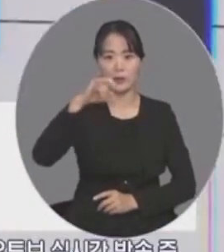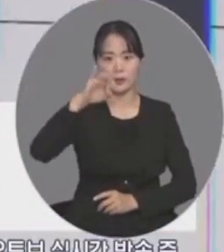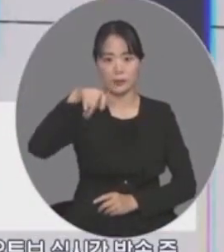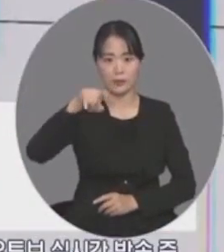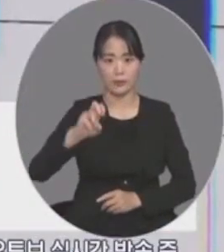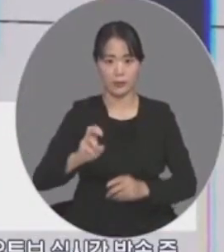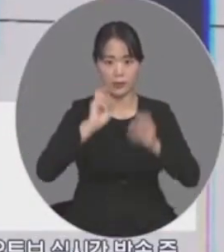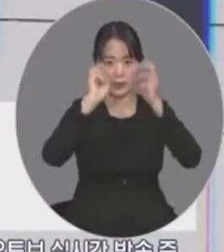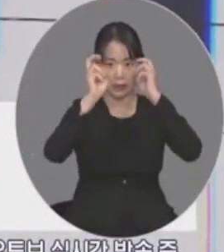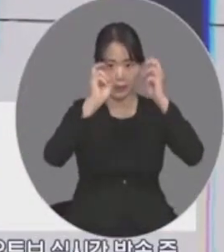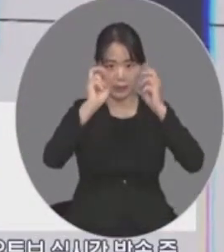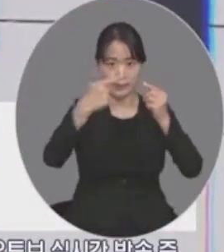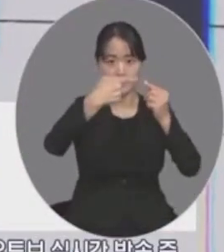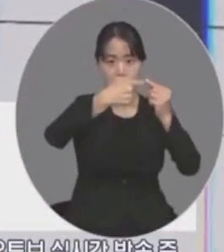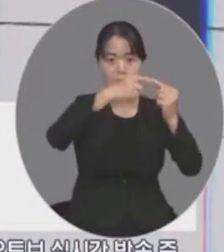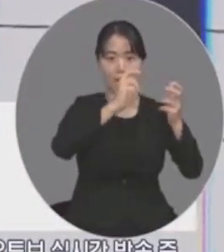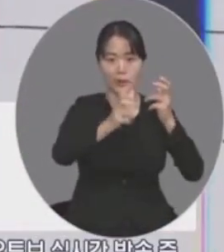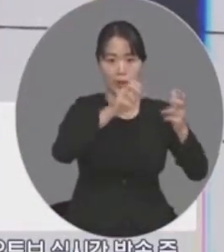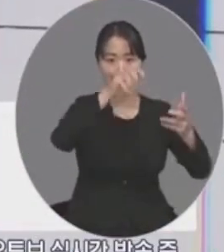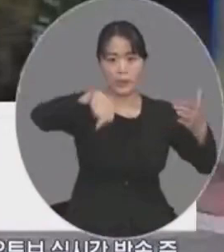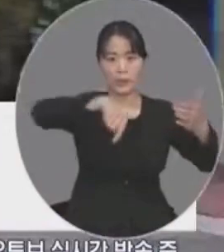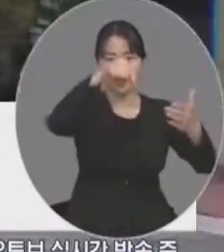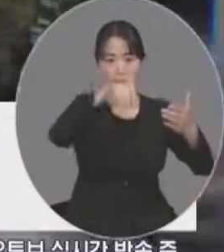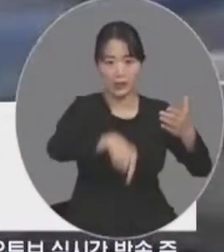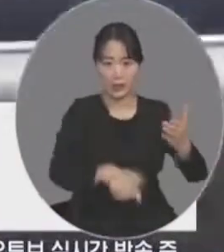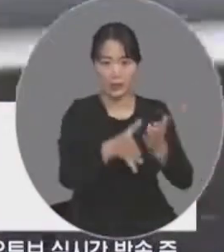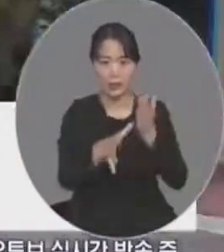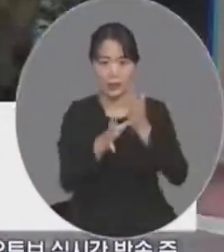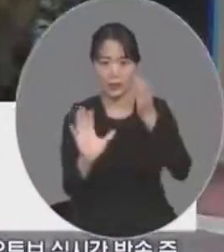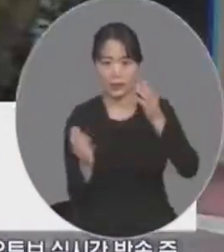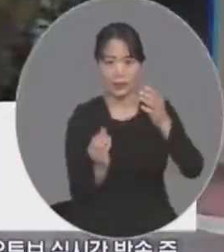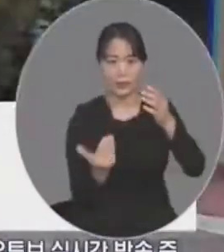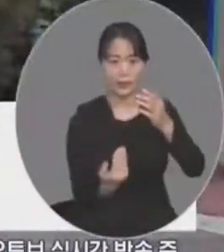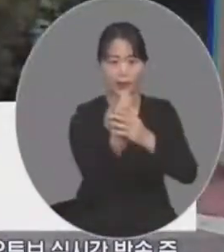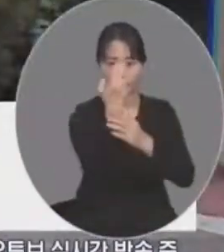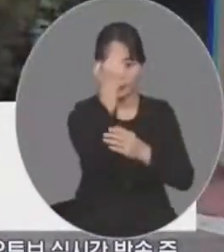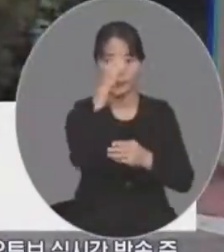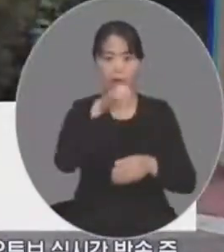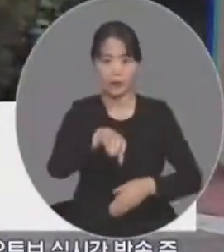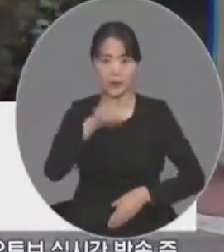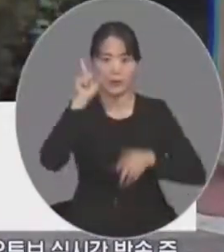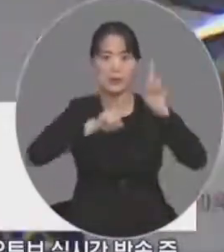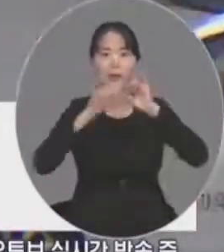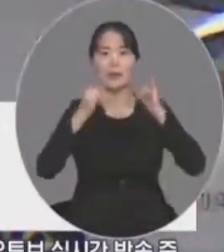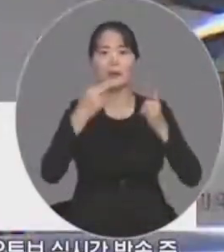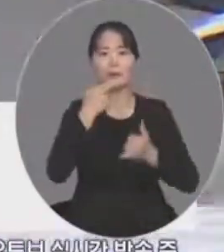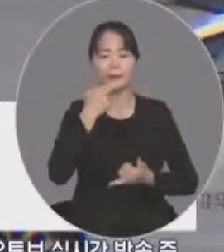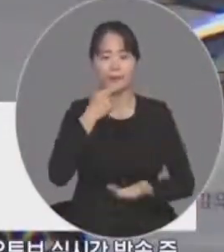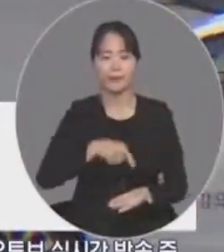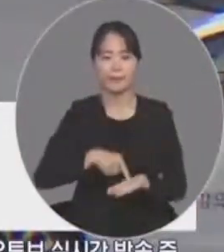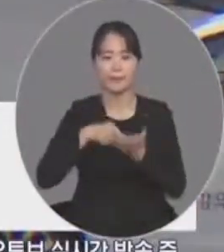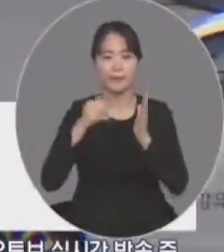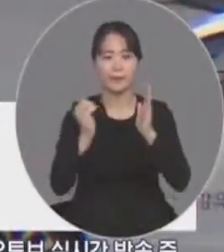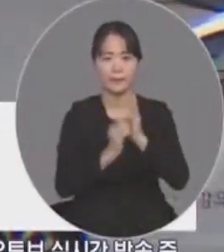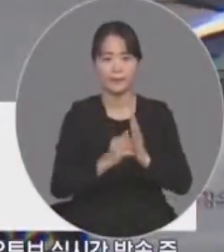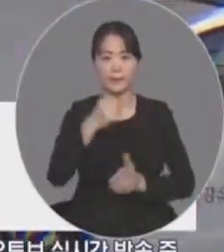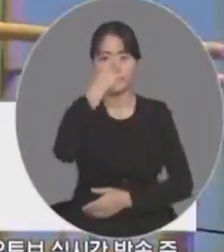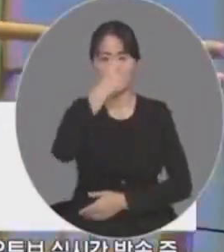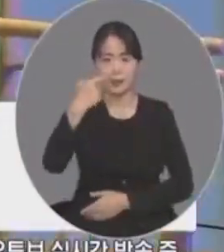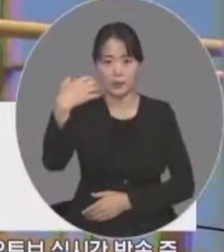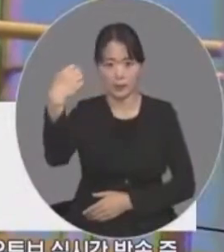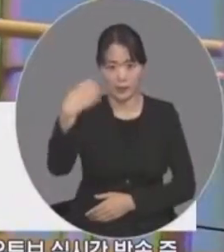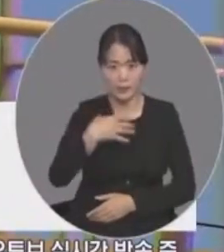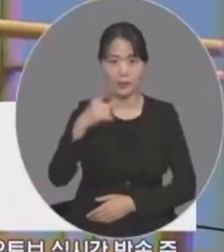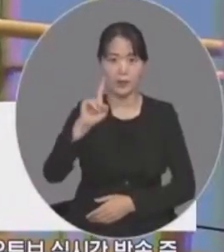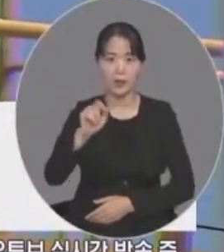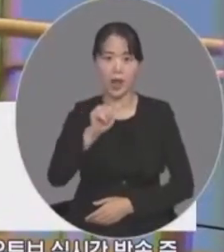암모니아가 누출되는 사고가 났습니다. 이 사고로 다친 사람은 없는 것으로 파악됐습니다. 소방당국은